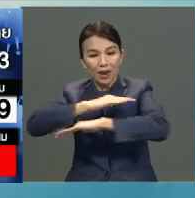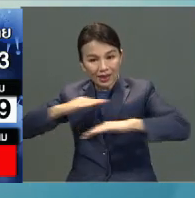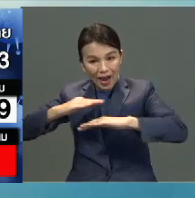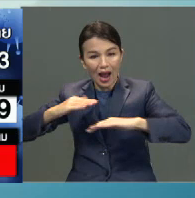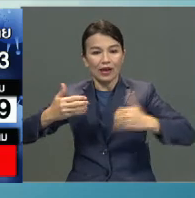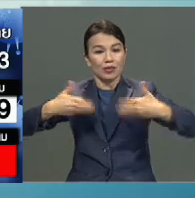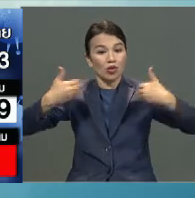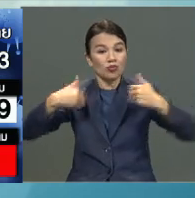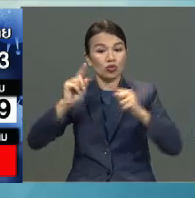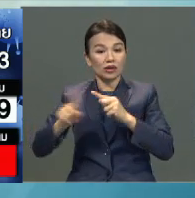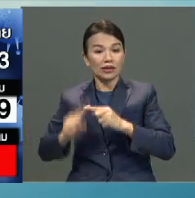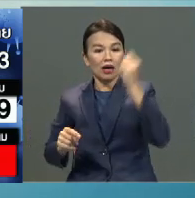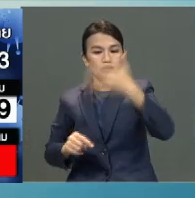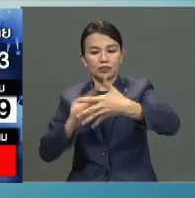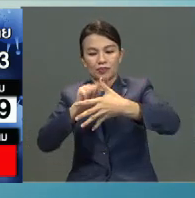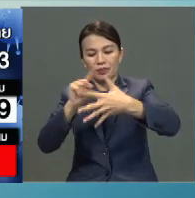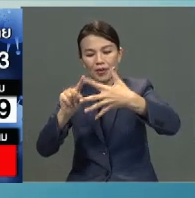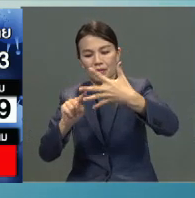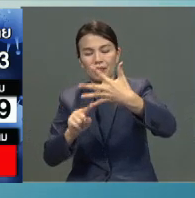ครับกิจกรรมด้านการออกกำลังกายและการดูแลสุขภาพหรือสันทนาการในนี้ก็มีก็ของอจ.ไปด้วยนะครับมีอะไรบ้างครับเรื่องเกี่ยวข้องกับอบแล้วก็นวดแผนไทยนะครับอันนี้มีครับแต่ยกเว้นในส่วนของการประกอบกิจการ